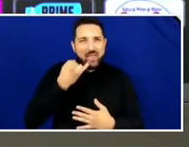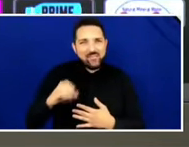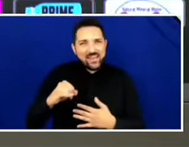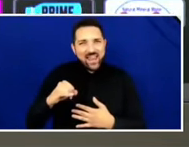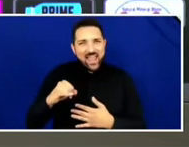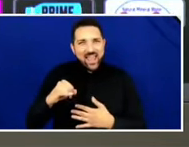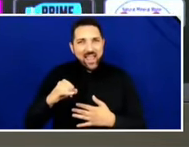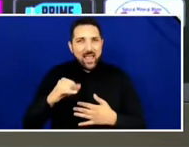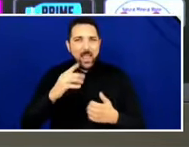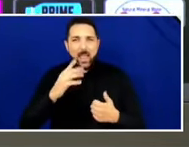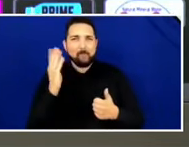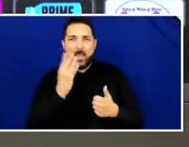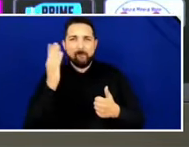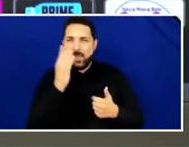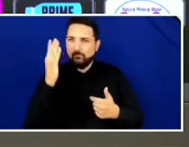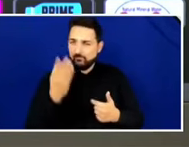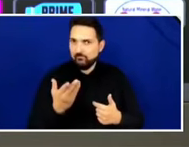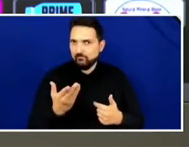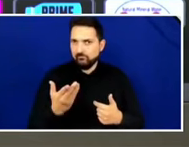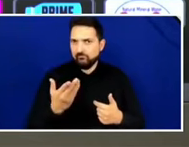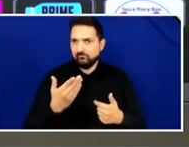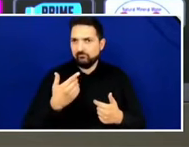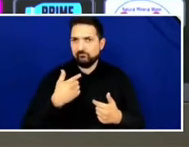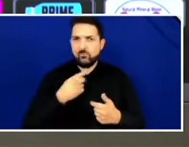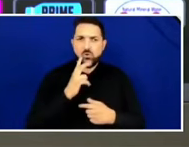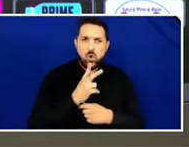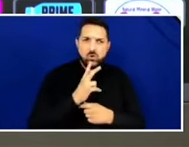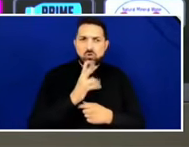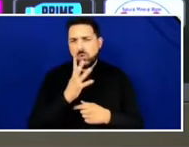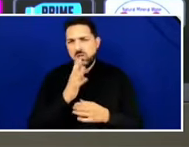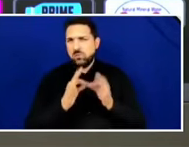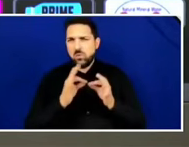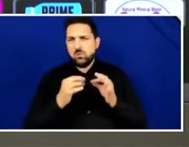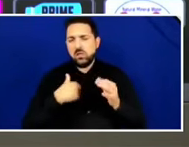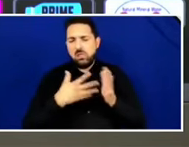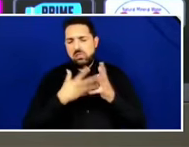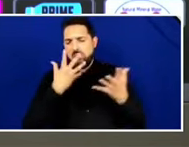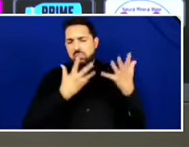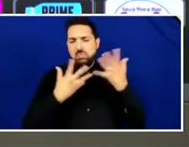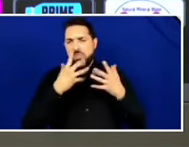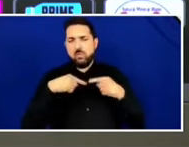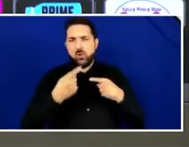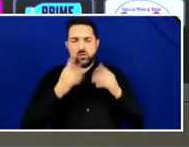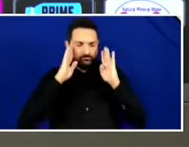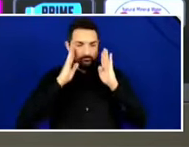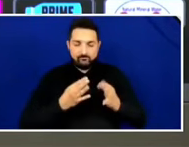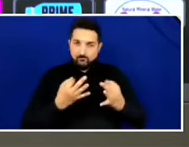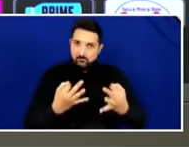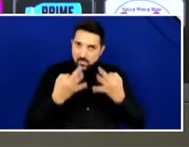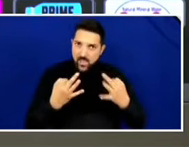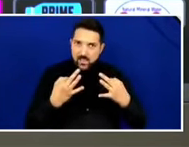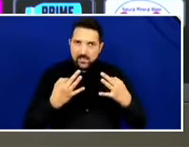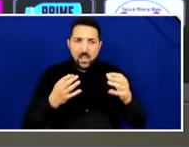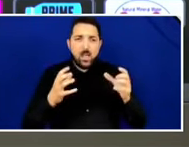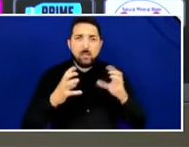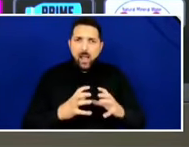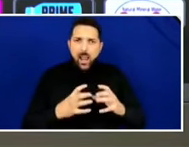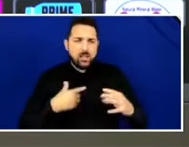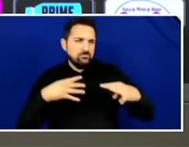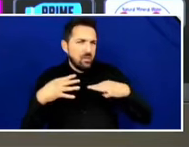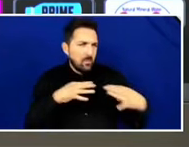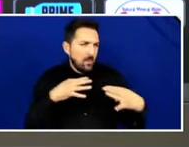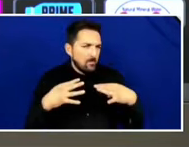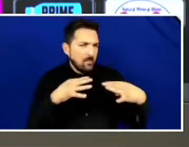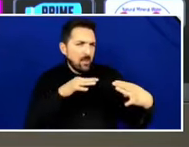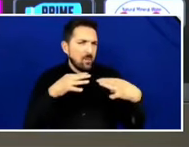15 minuti 12-15 minuti venendo fuori avere la possibilità di sempre andare a cercare